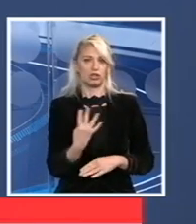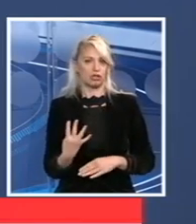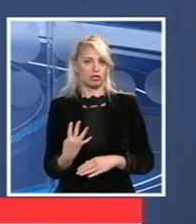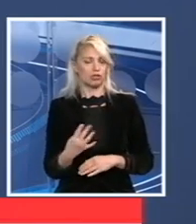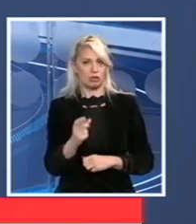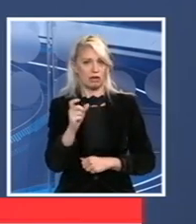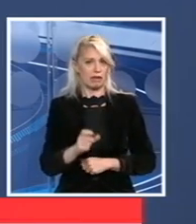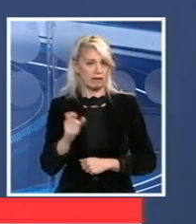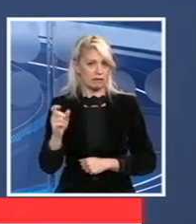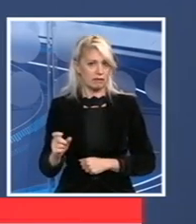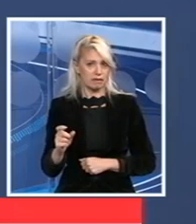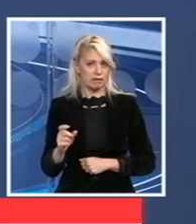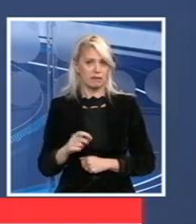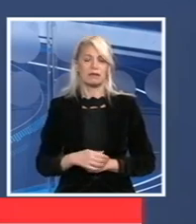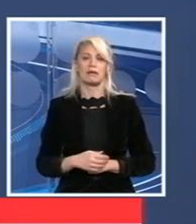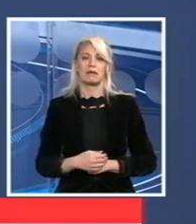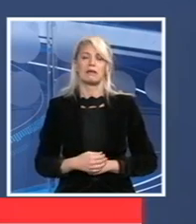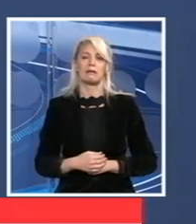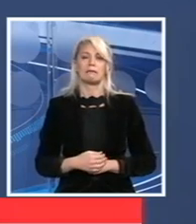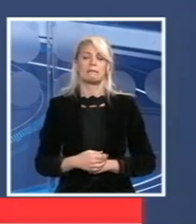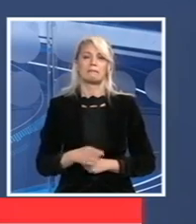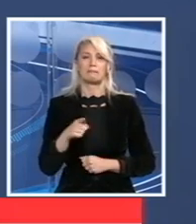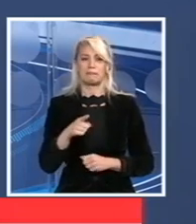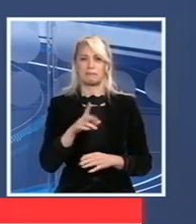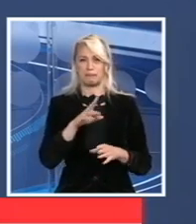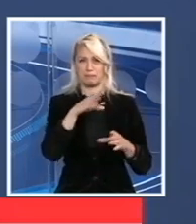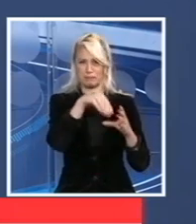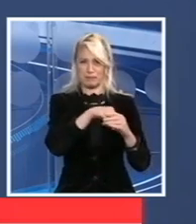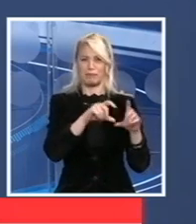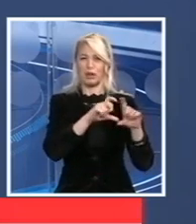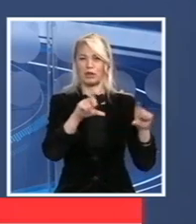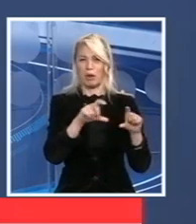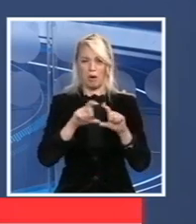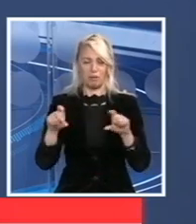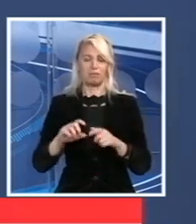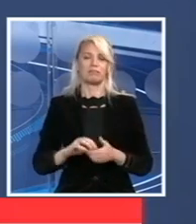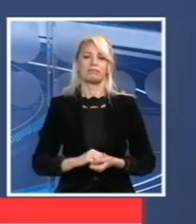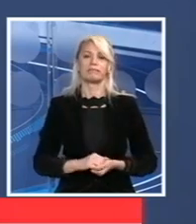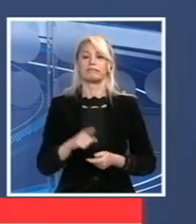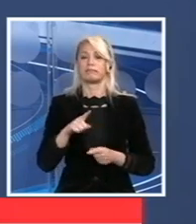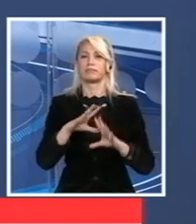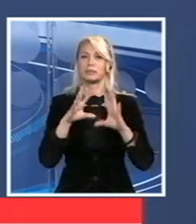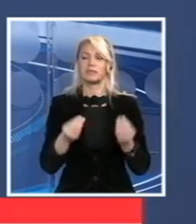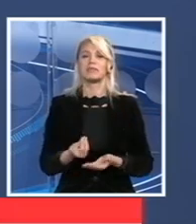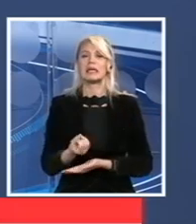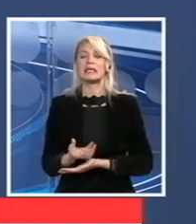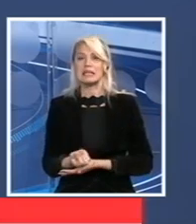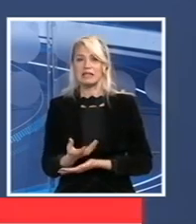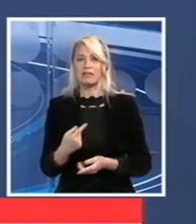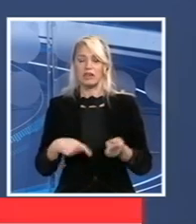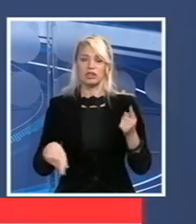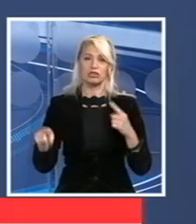osobe koje se nalaze u ovim ustanovama. To bi bio izveštaj ukupnog